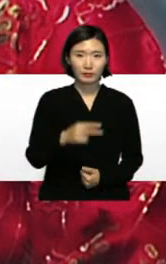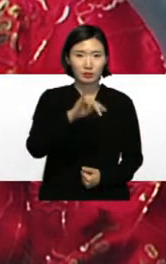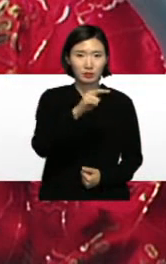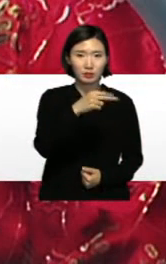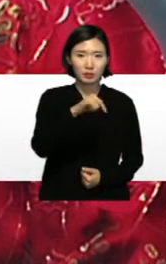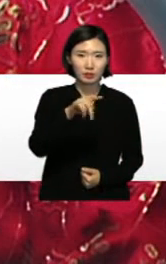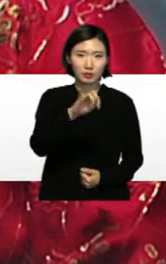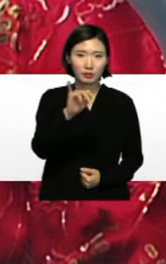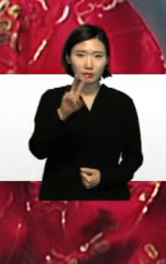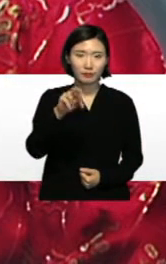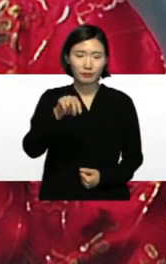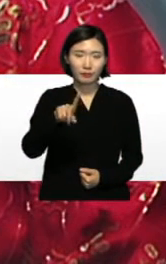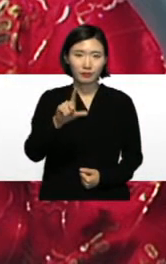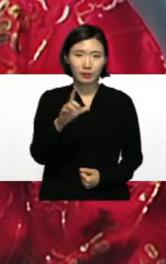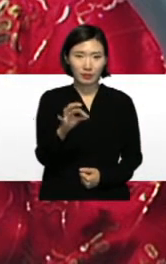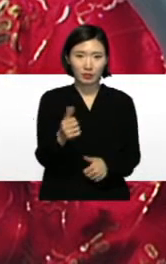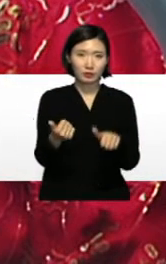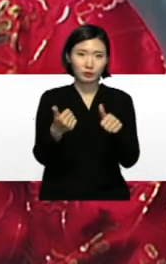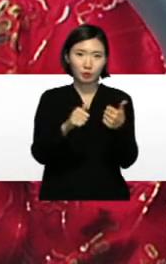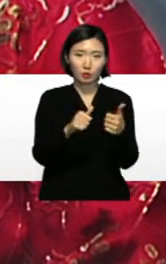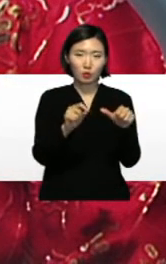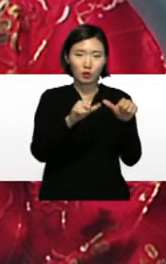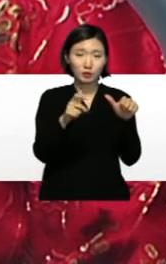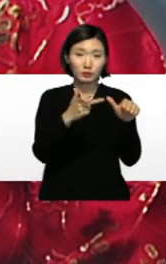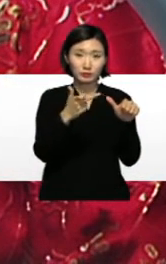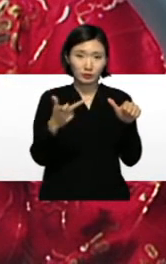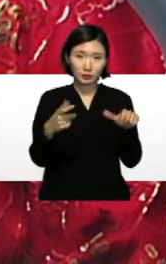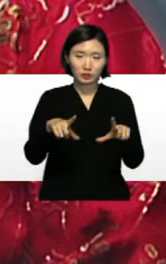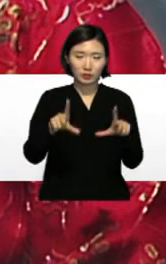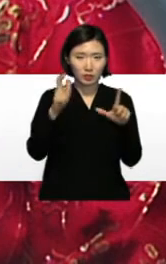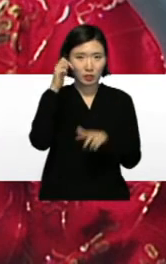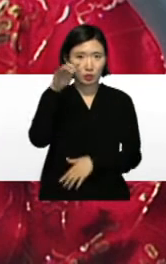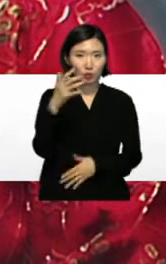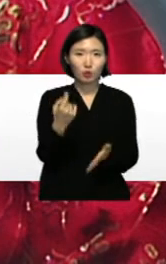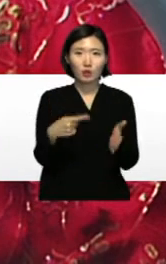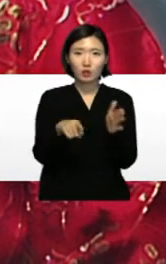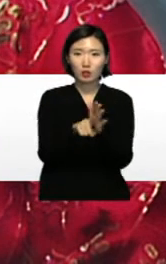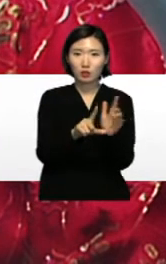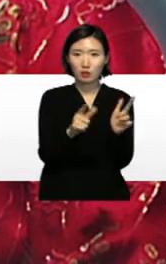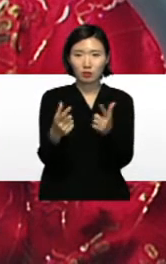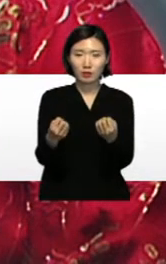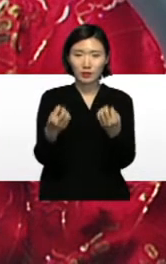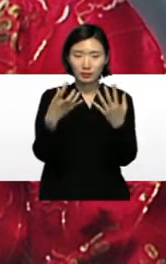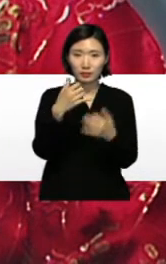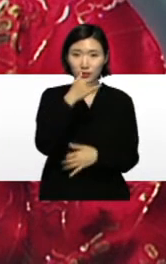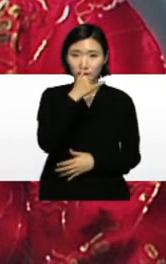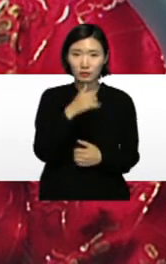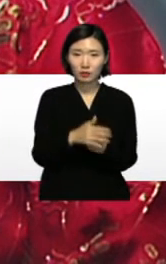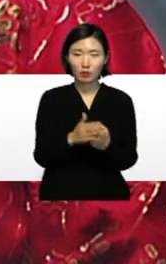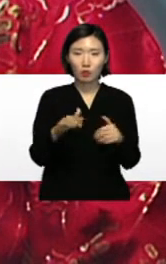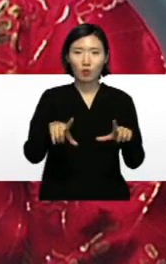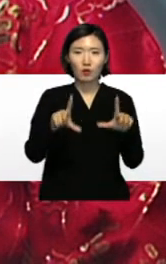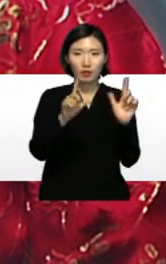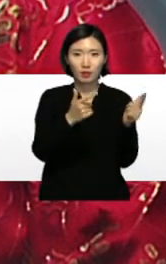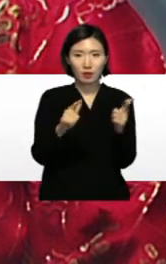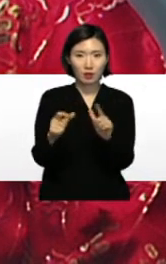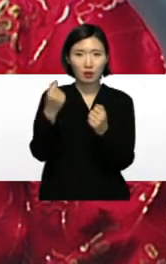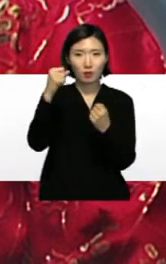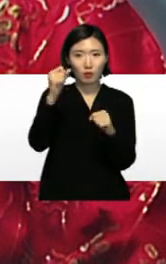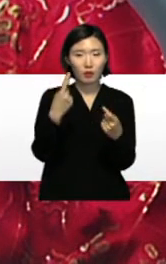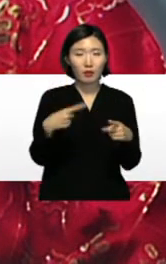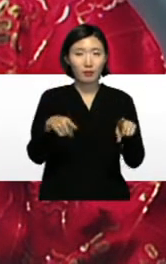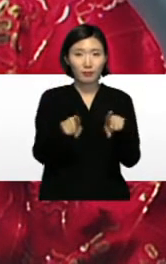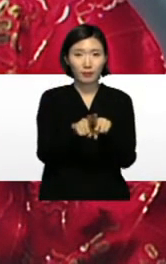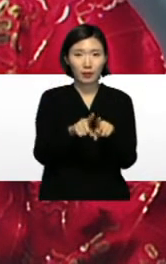신사임당이 생을 마감한 5월 17일에는 신사임당을 기리기 위한 다채로운 행사가 열리죠. 올해도 다양한 공연과